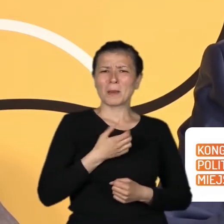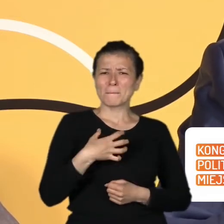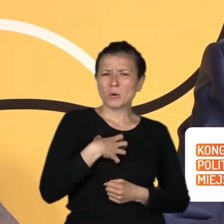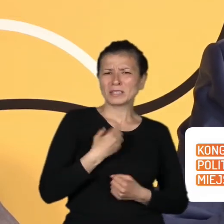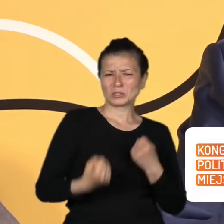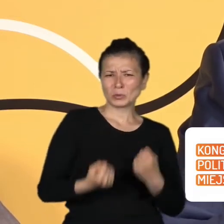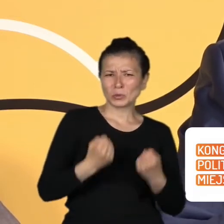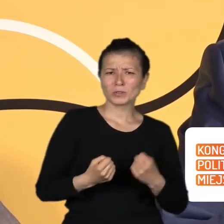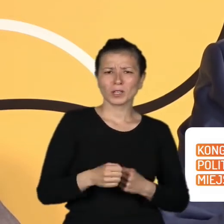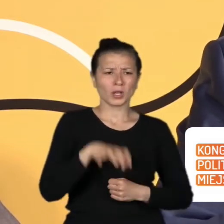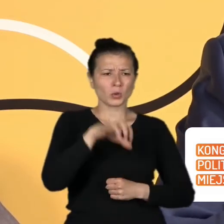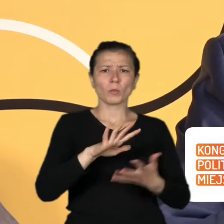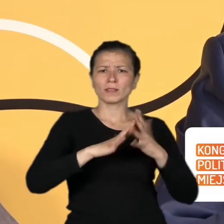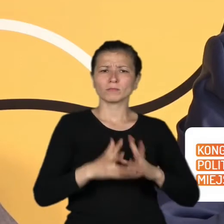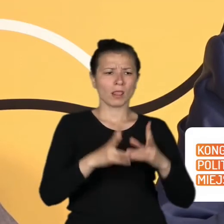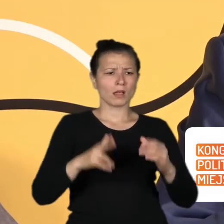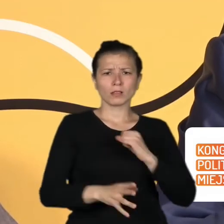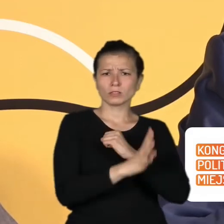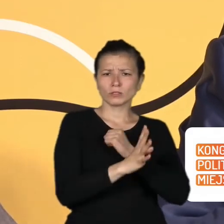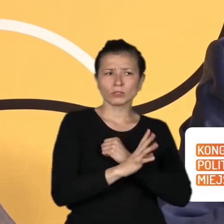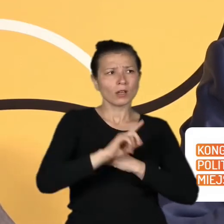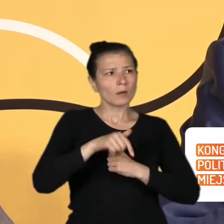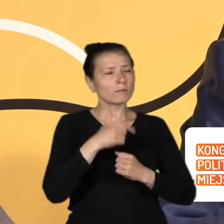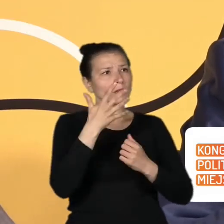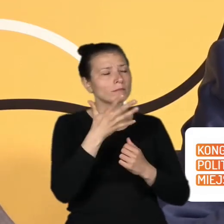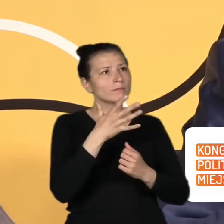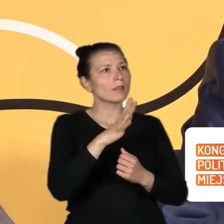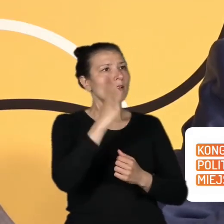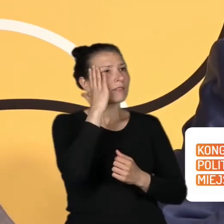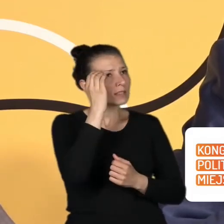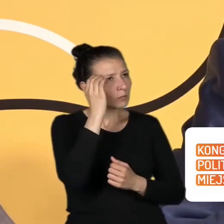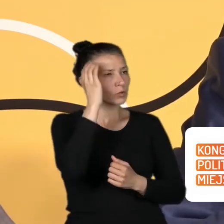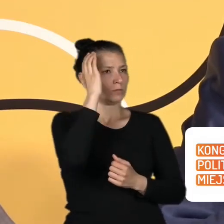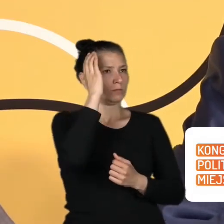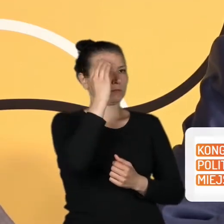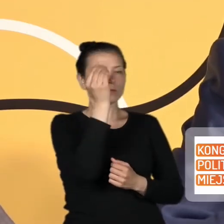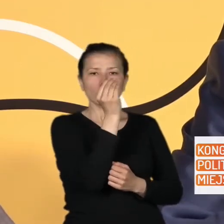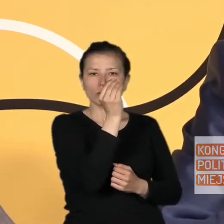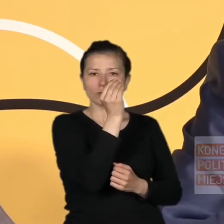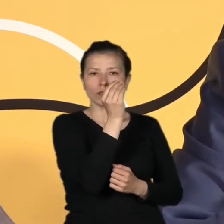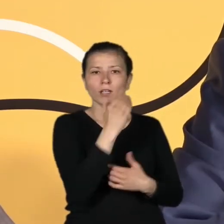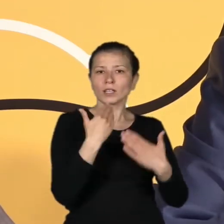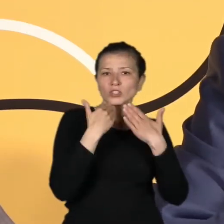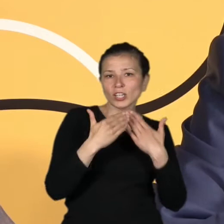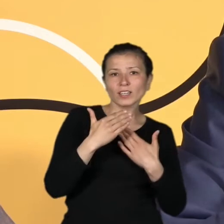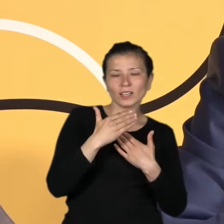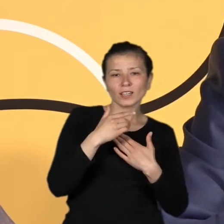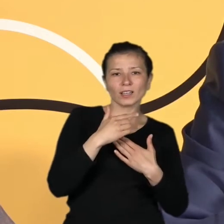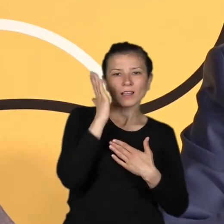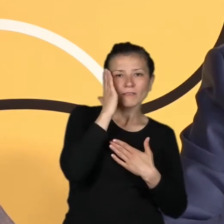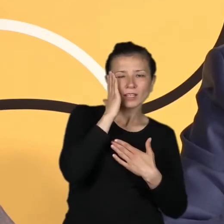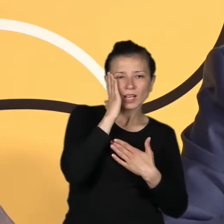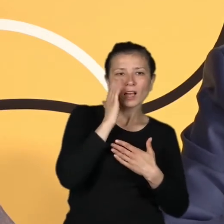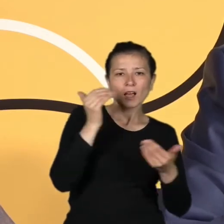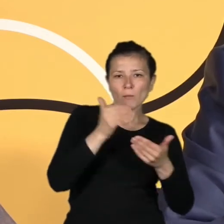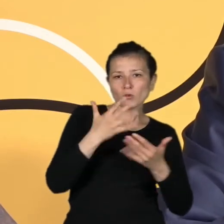90. nabyliśmy wiedzę, która właściwie spożytkowana może dać podwaliny pod jakąś inną